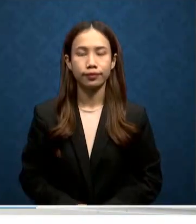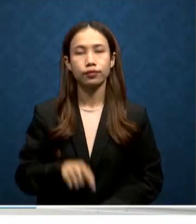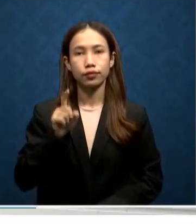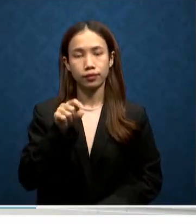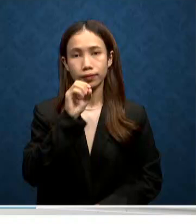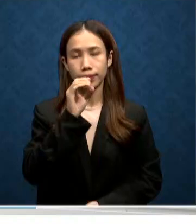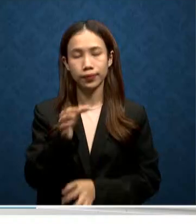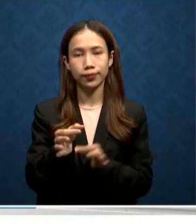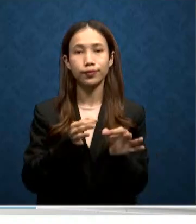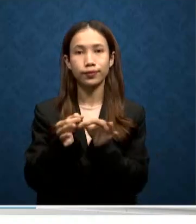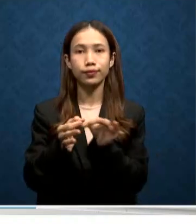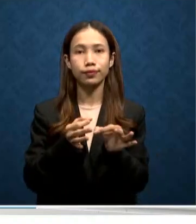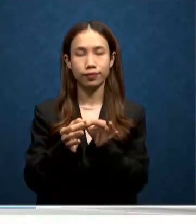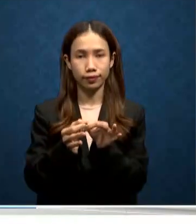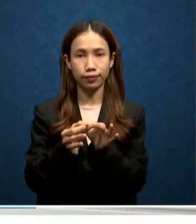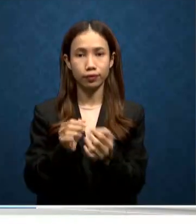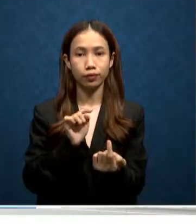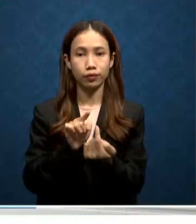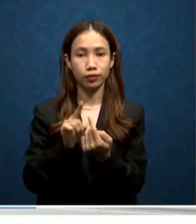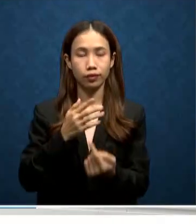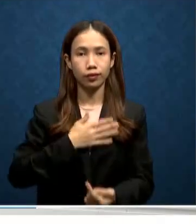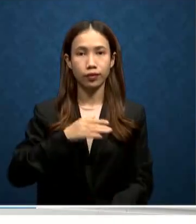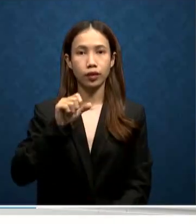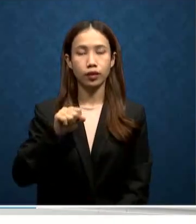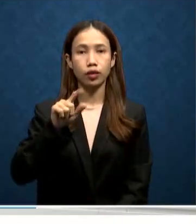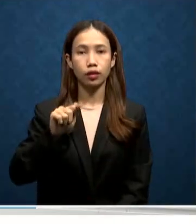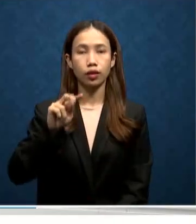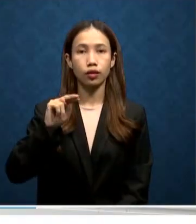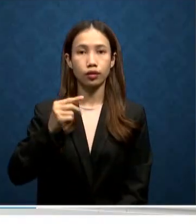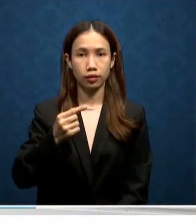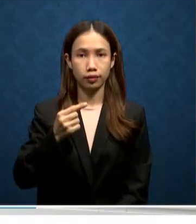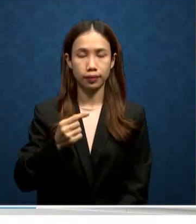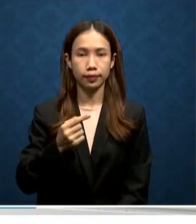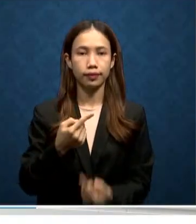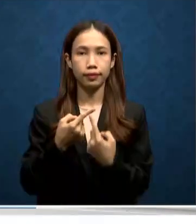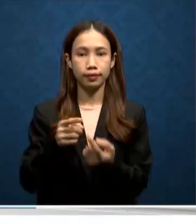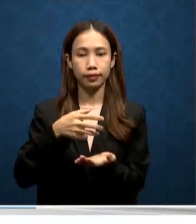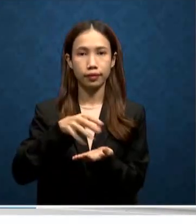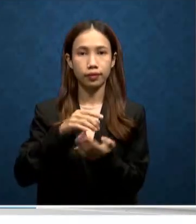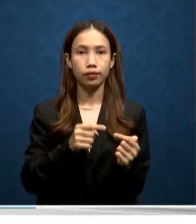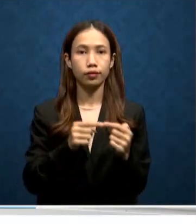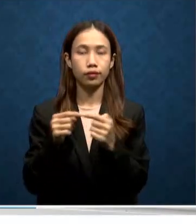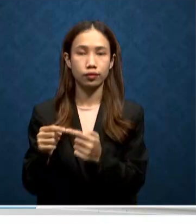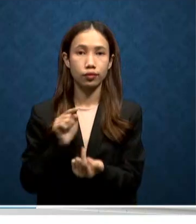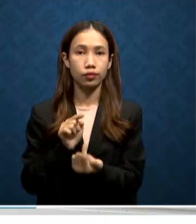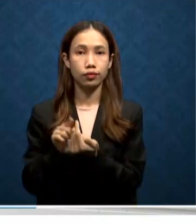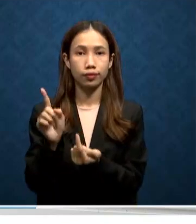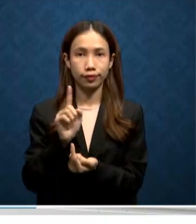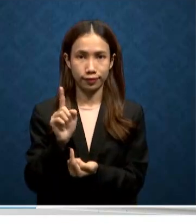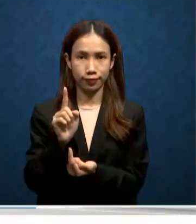อนุญาตกราบเรียนในส่วนของสตงไงก็ตามนะครับขออนุญาตกลับเรียนต่อในุในเรื่อง